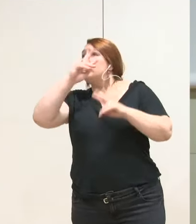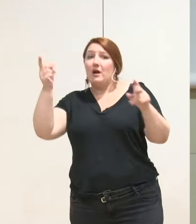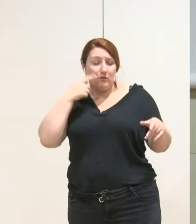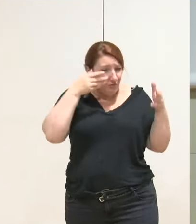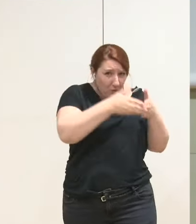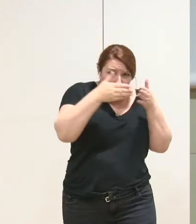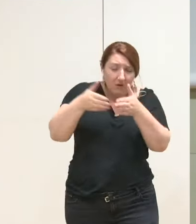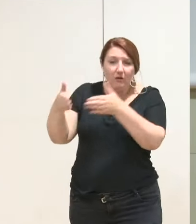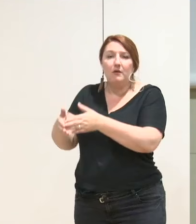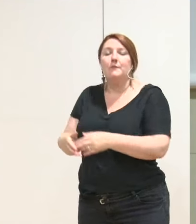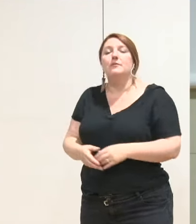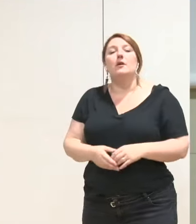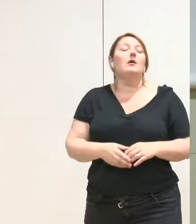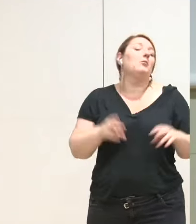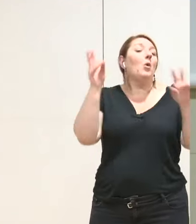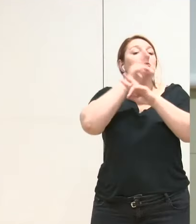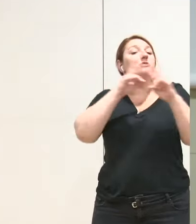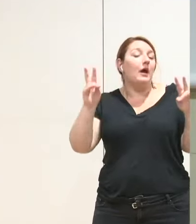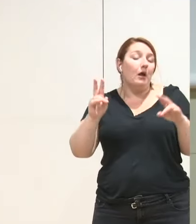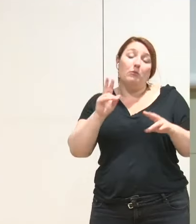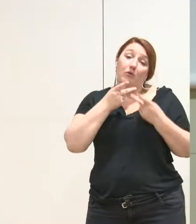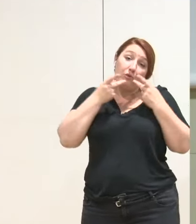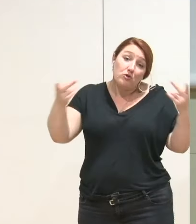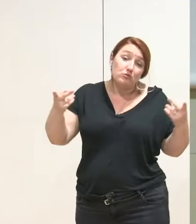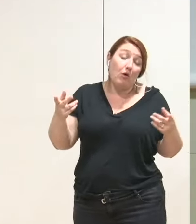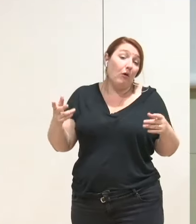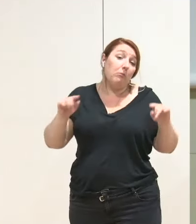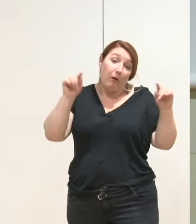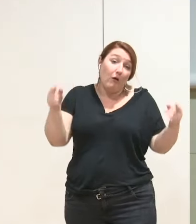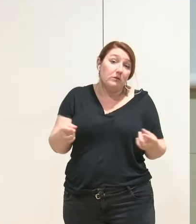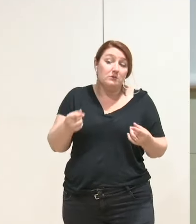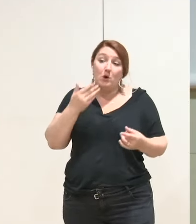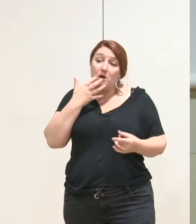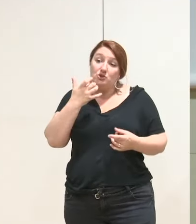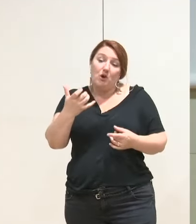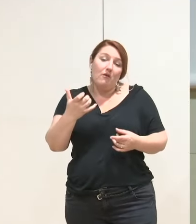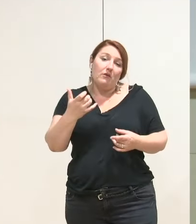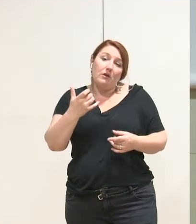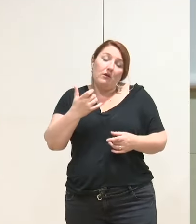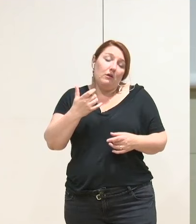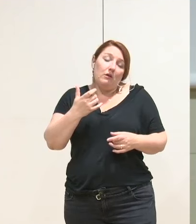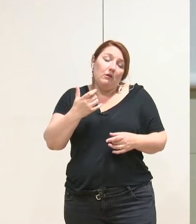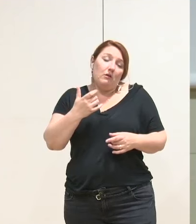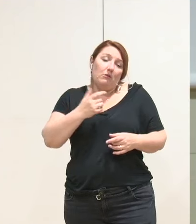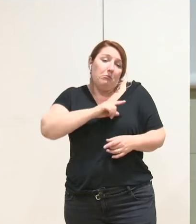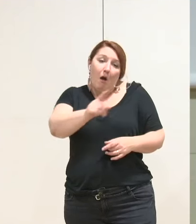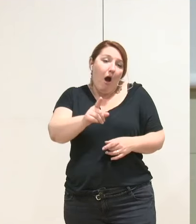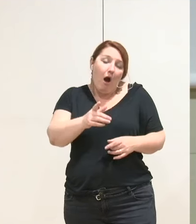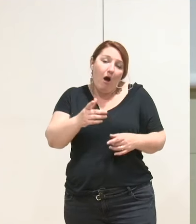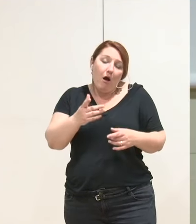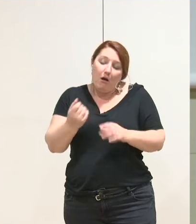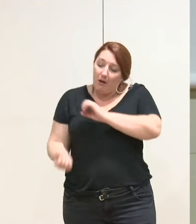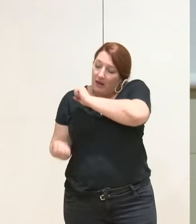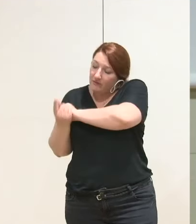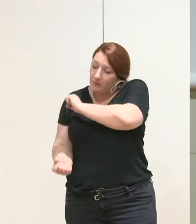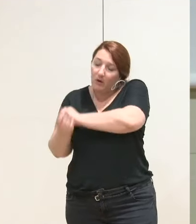globalité d'abord franchement entre nous soit dit moi j'aimerais quand même qu'on instrumentalise pas trop un certain nombre d'événements qui sont